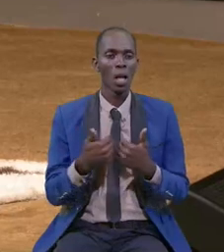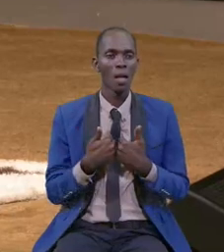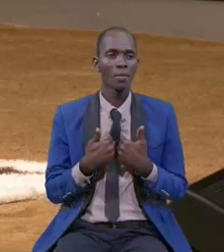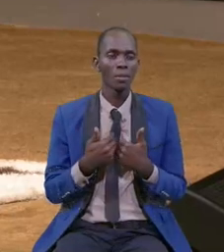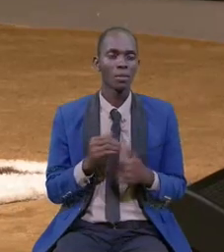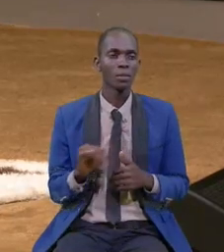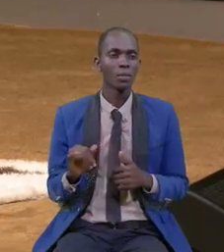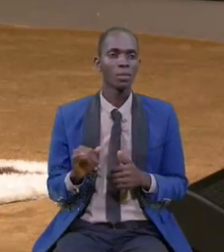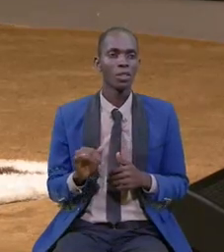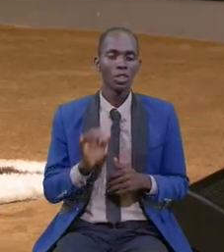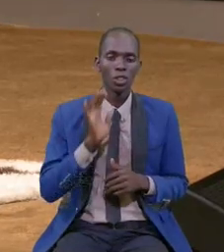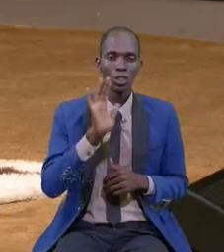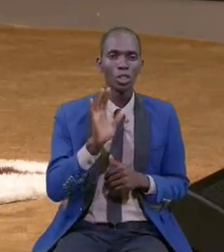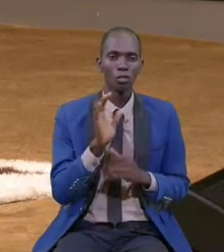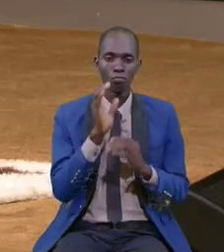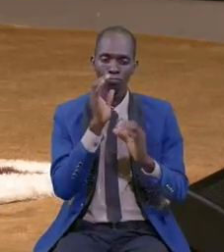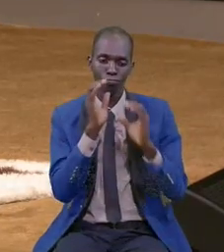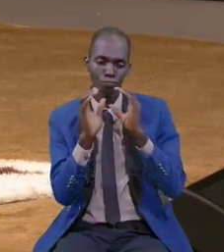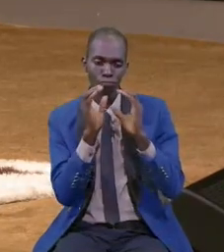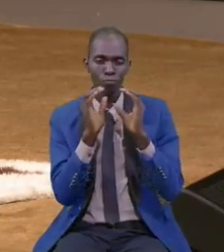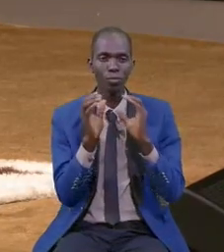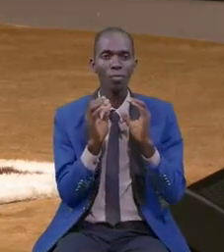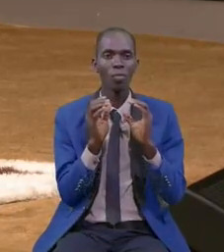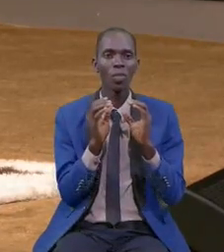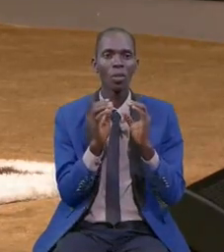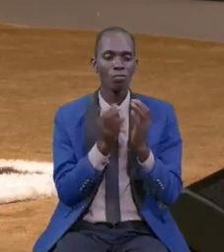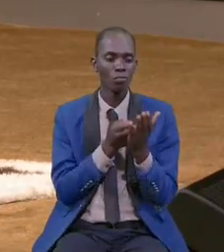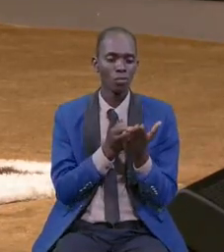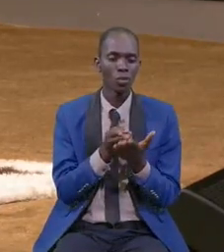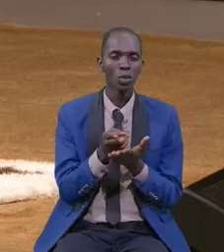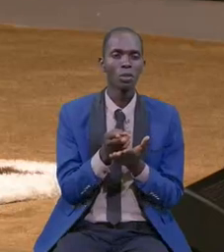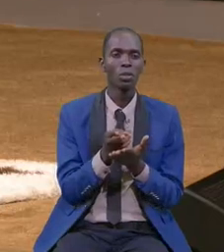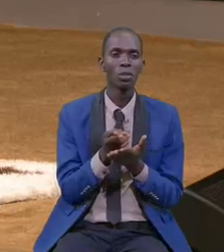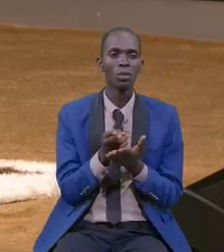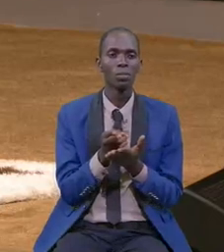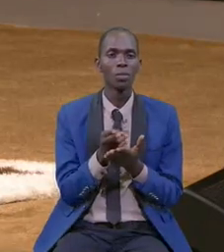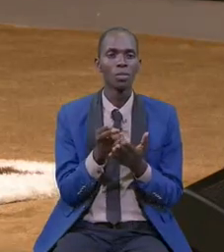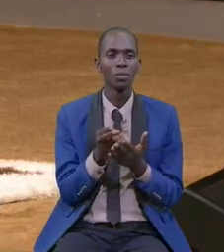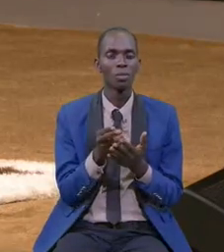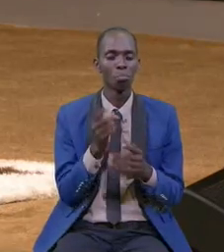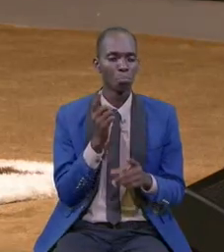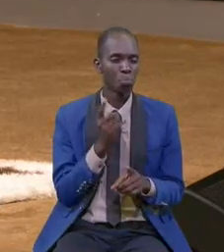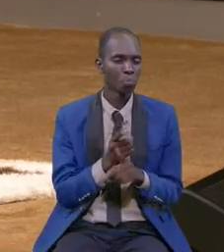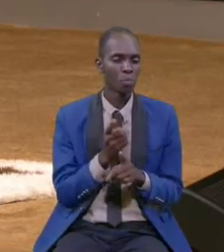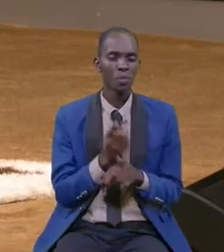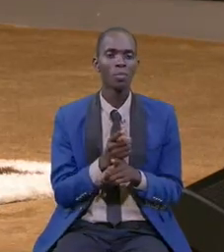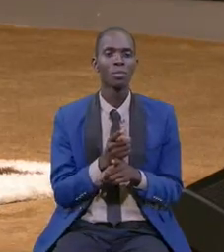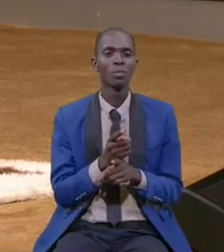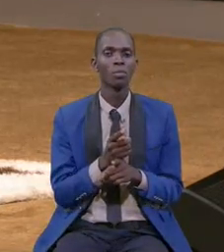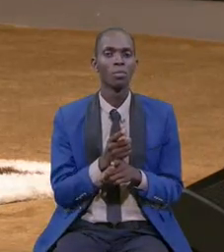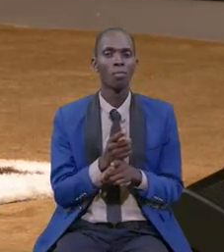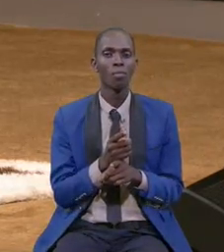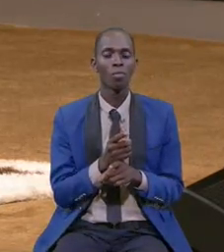ayez au milieu des païens une bonne conduite une